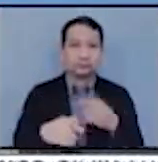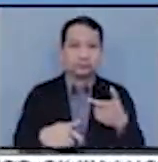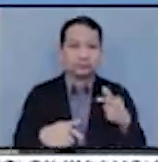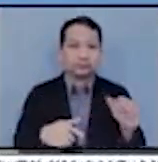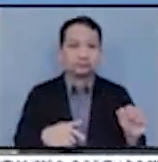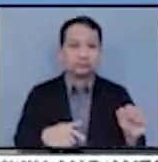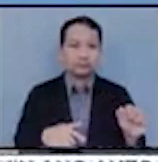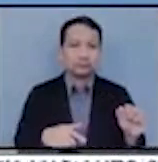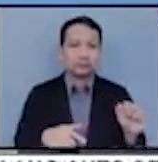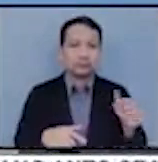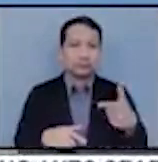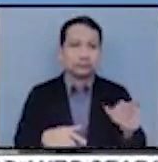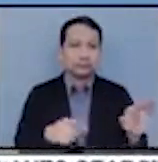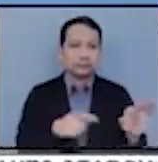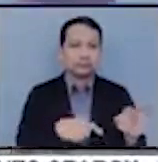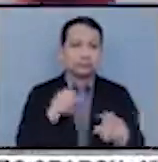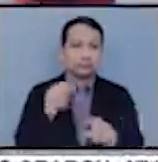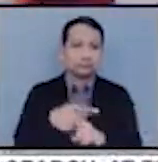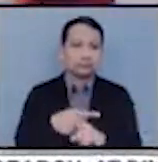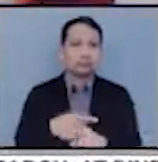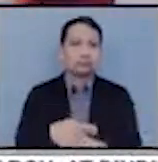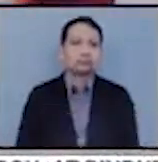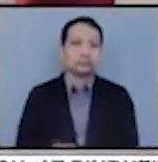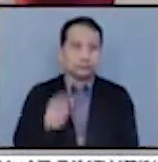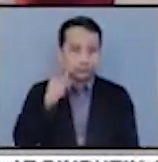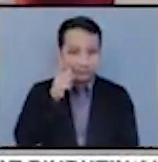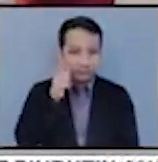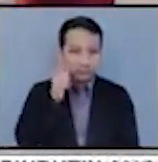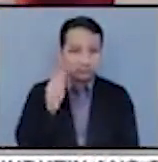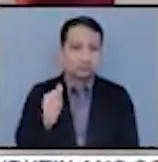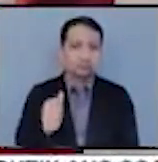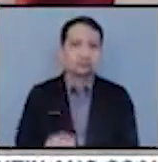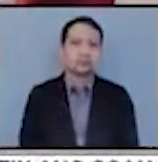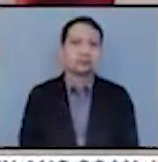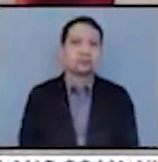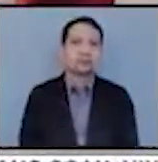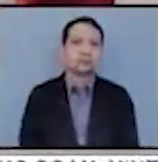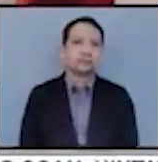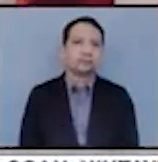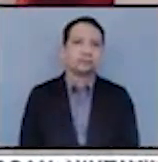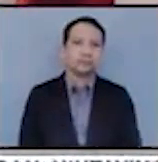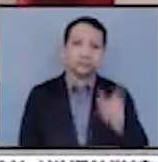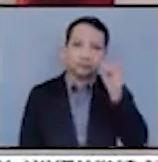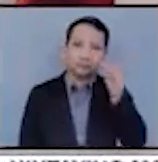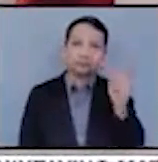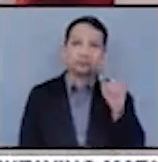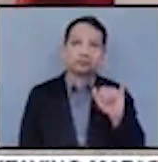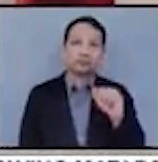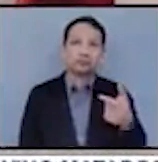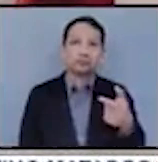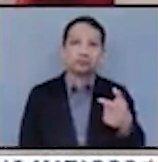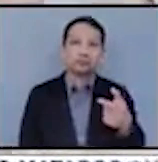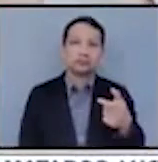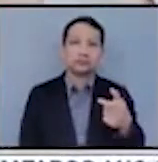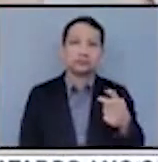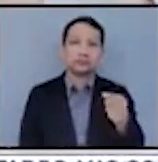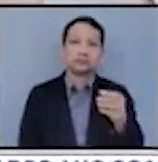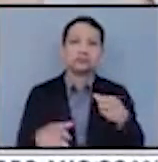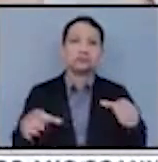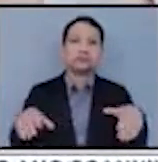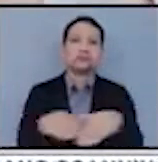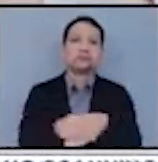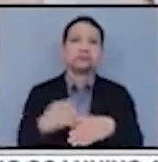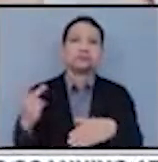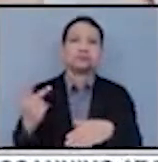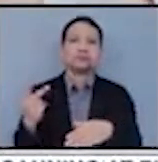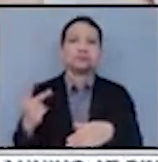sa Abril. Inanunsyo ng Korean star na si Lee Seun Gi sa kanyang Instagram account na magpapakasal na sila ng aktres